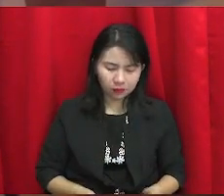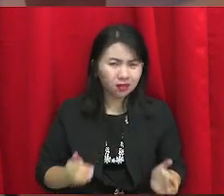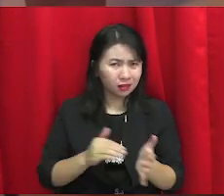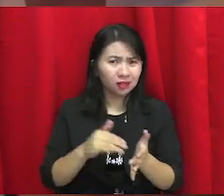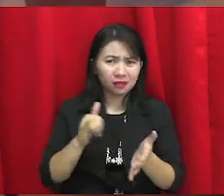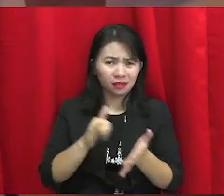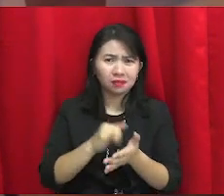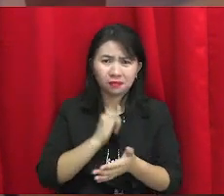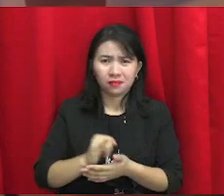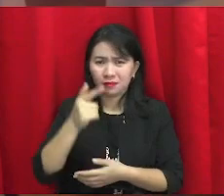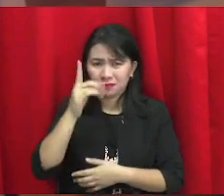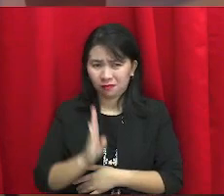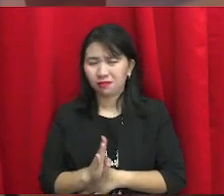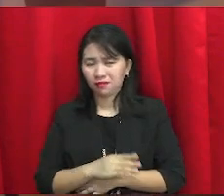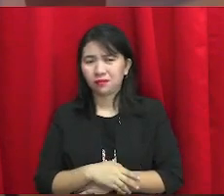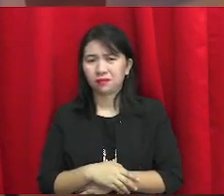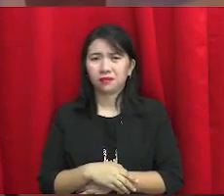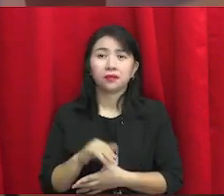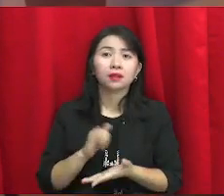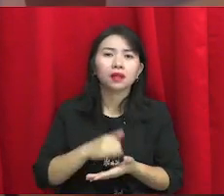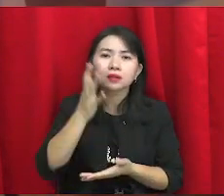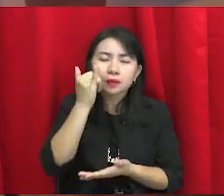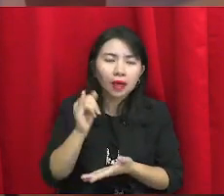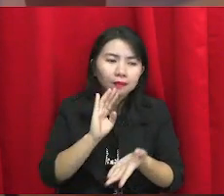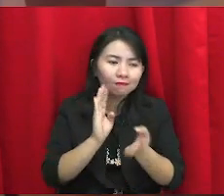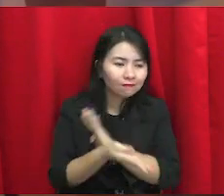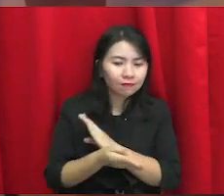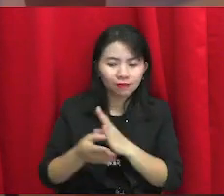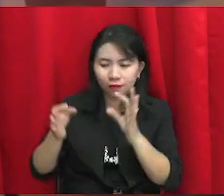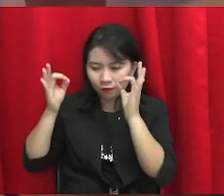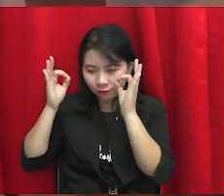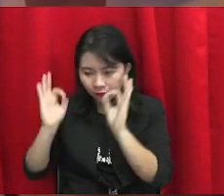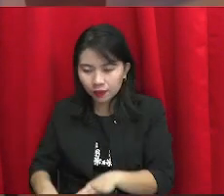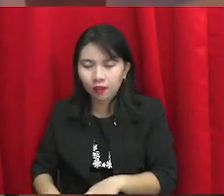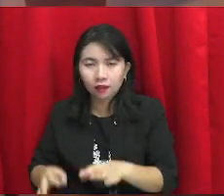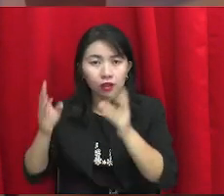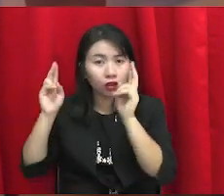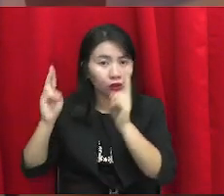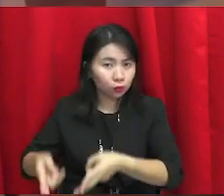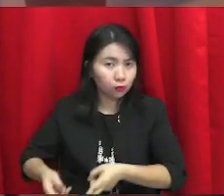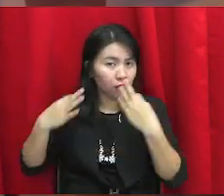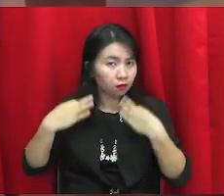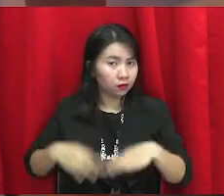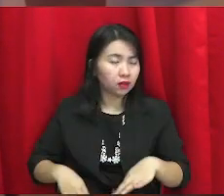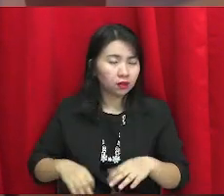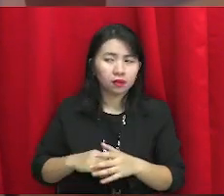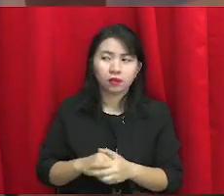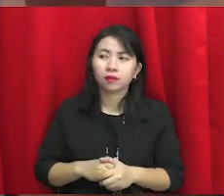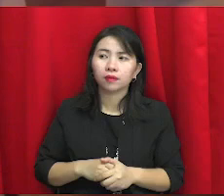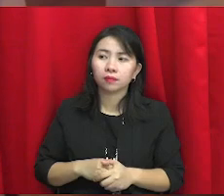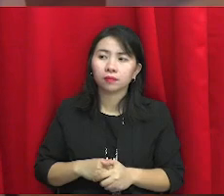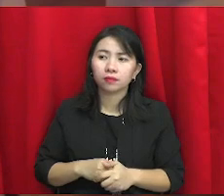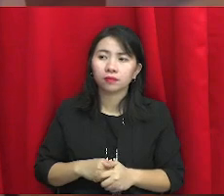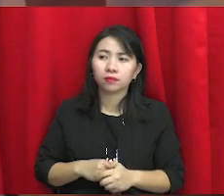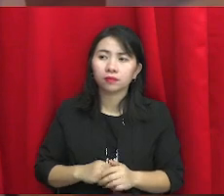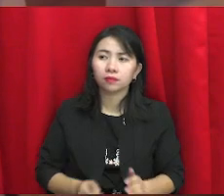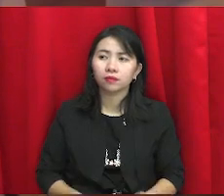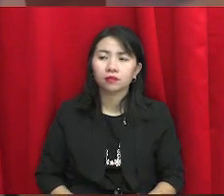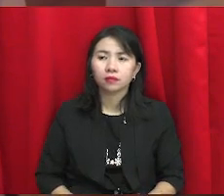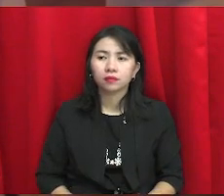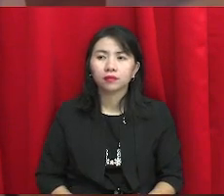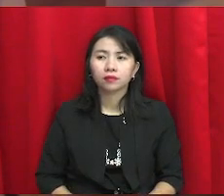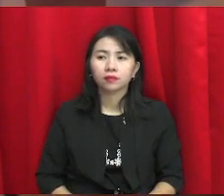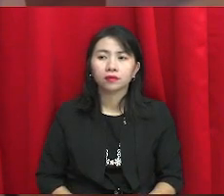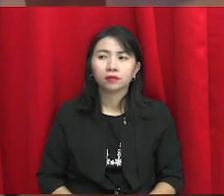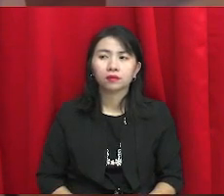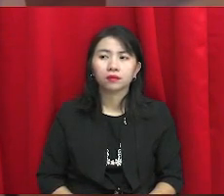eh. Kaya nga nagkatawan tao eh. Di ba? Kaya nga siya nagkatawang tao